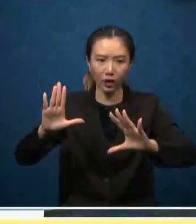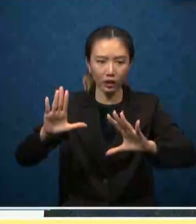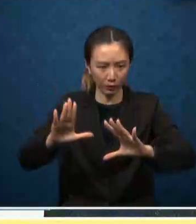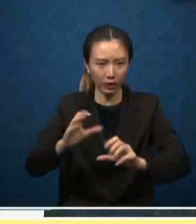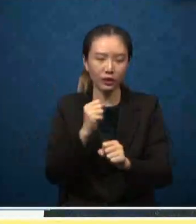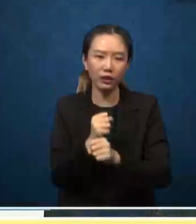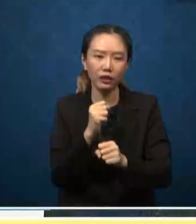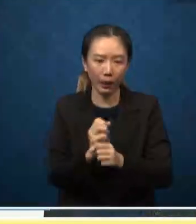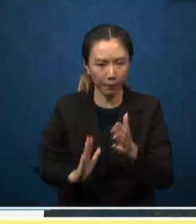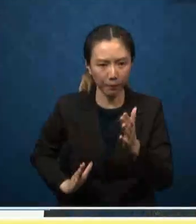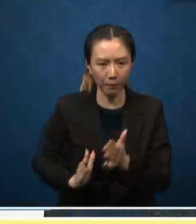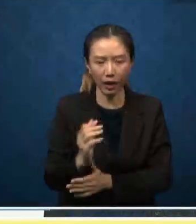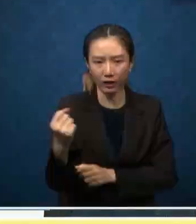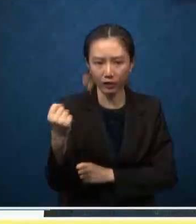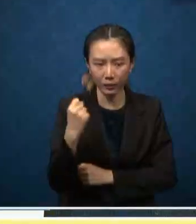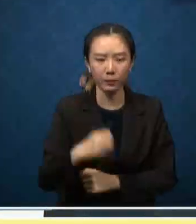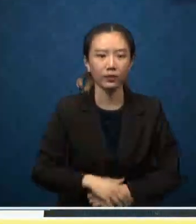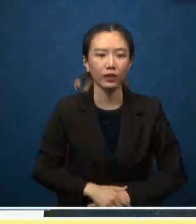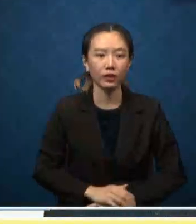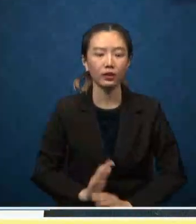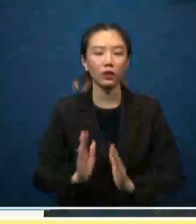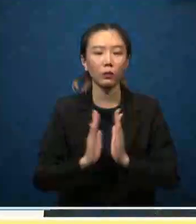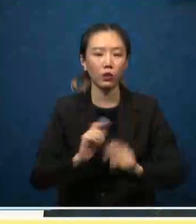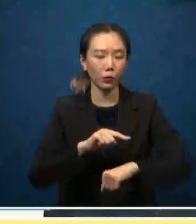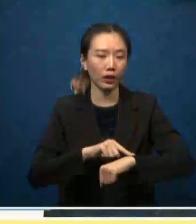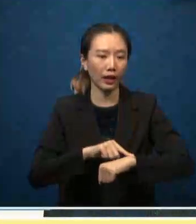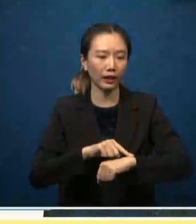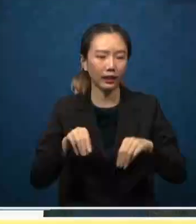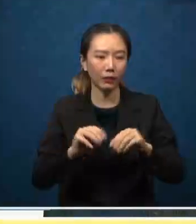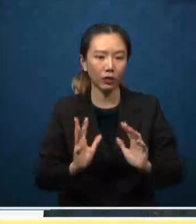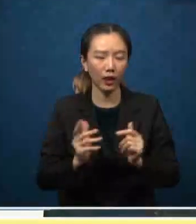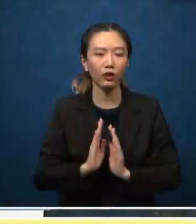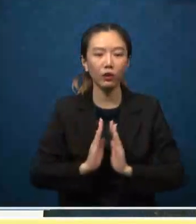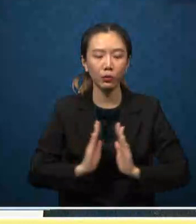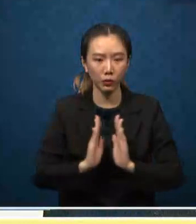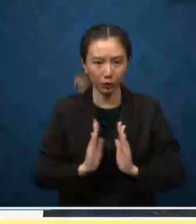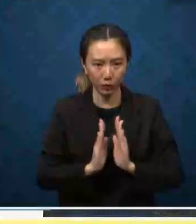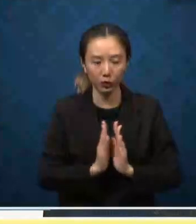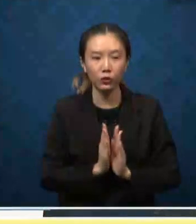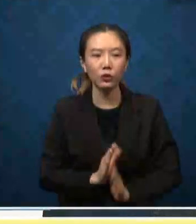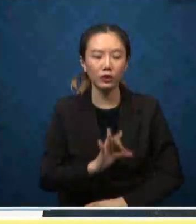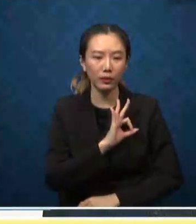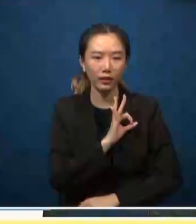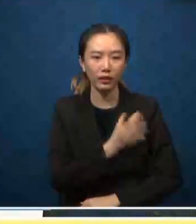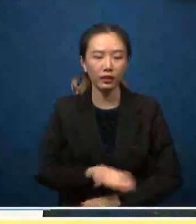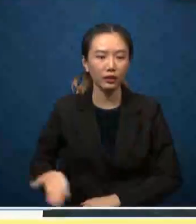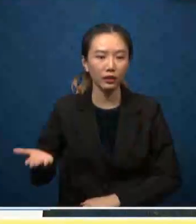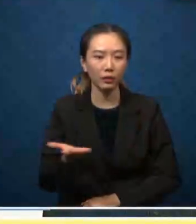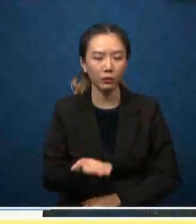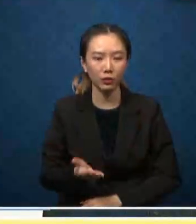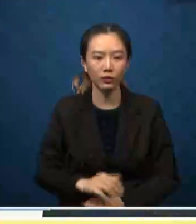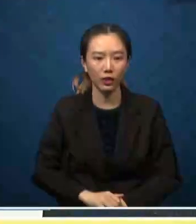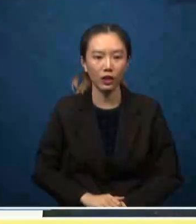ลผมมีเวลาแค่นี้ฮะต้องขอขอบคุณนะฮะเพื่อนสมาชิกทุกท่านรวมทั้งท่านกรรมาธิการ